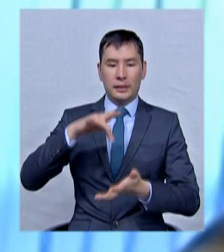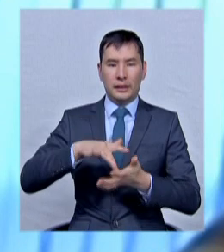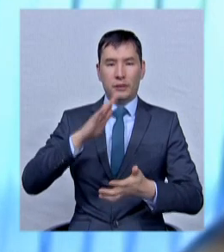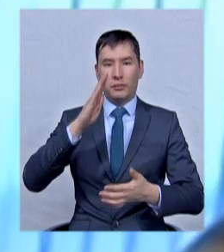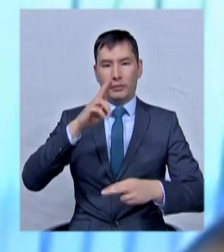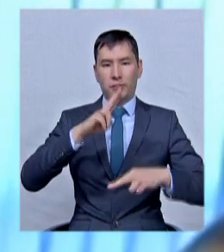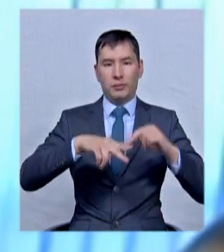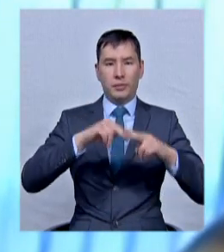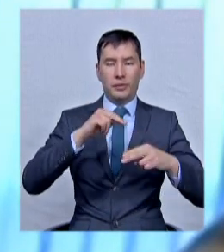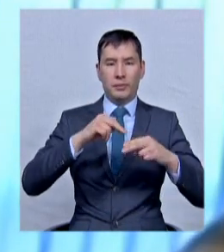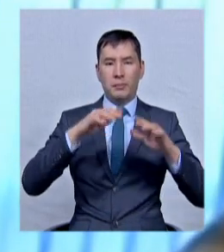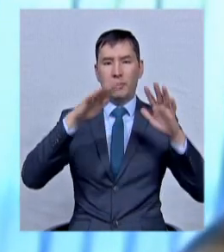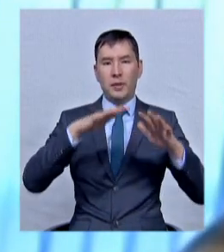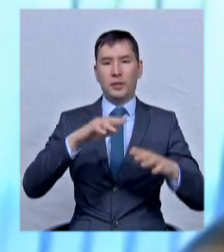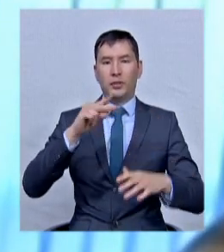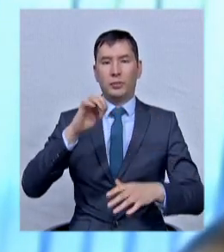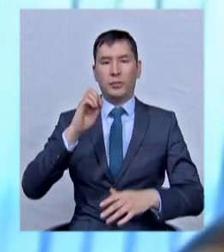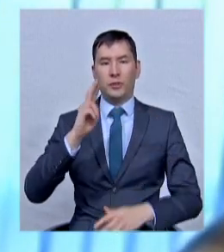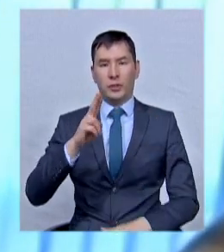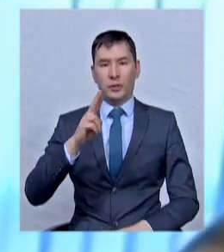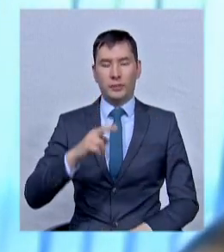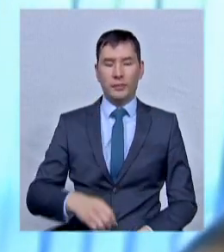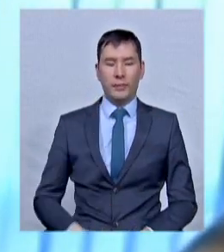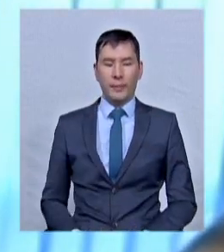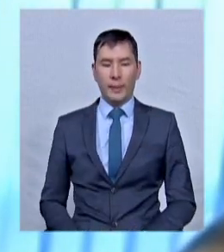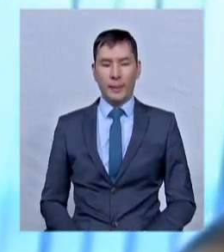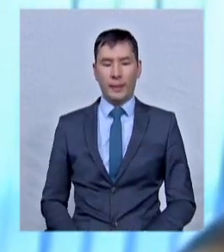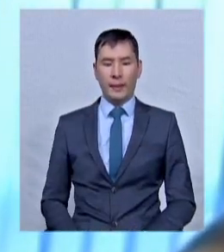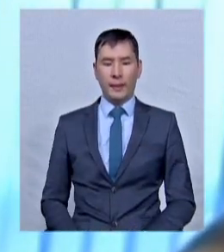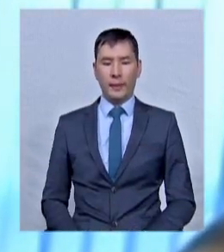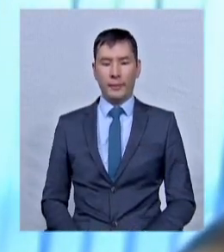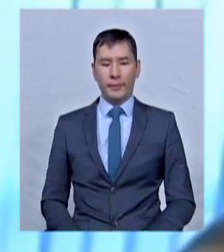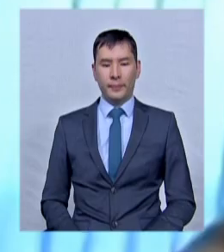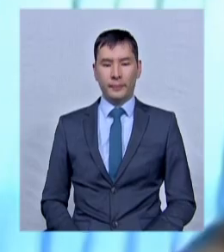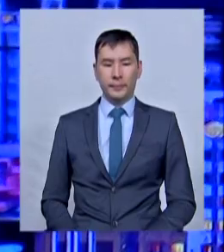көтерді. Жаңа инфрақұрылымдық жобалар көбірек турист табуға септесет деген ойдамыз.